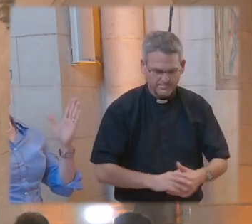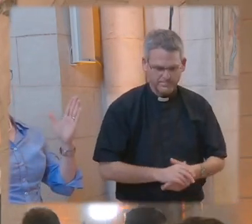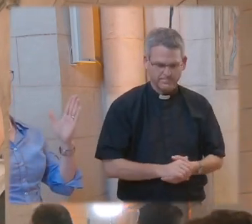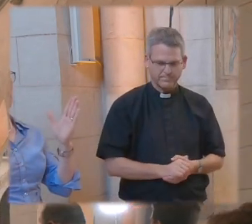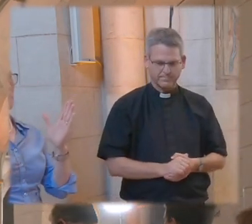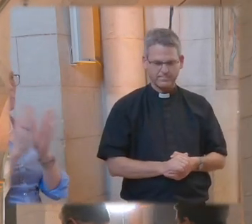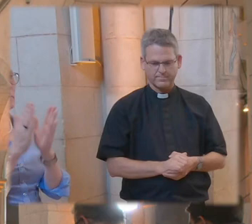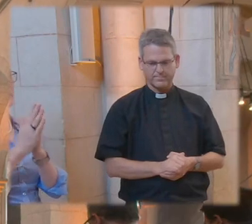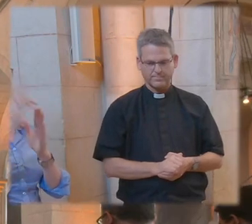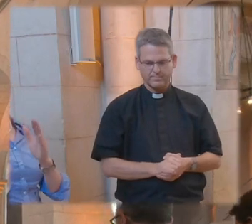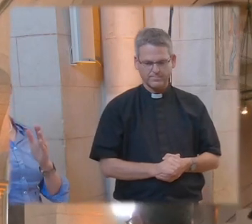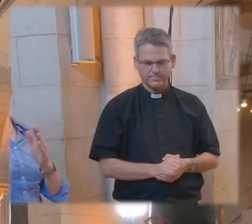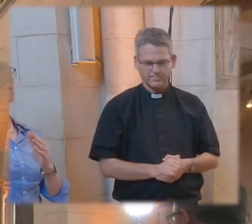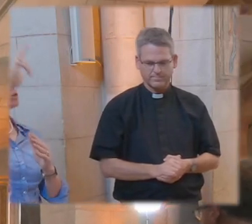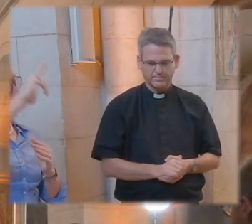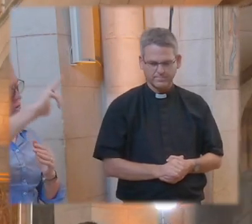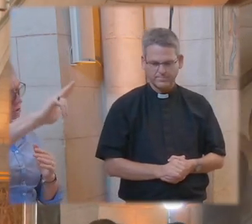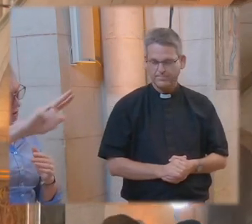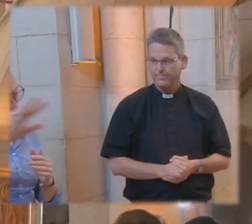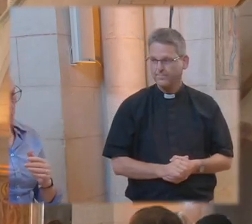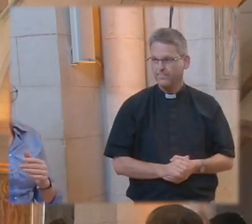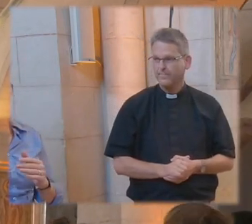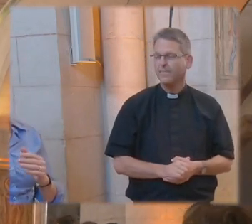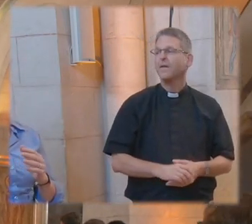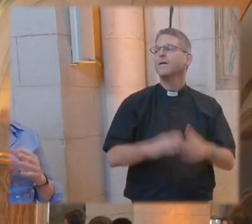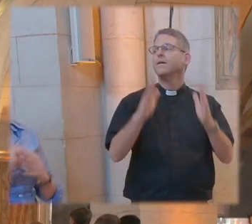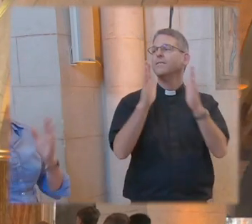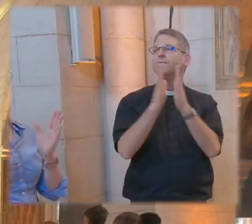Christus erhöht am Kreuze.